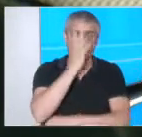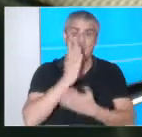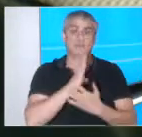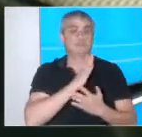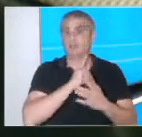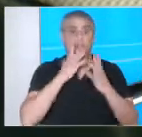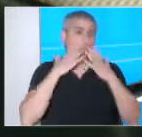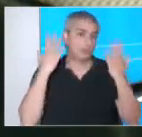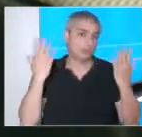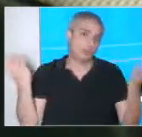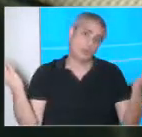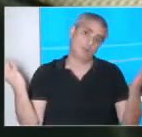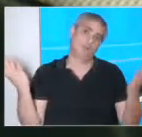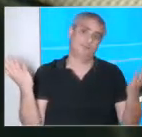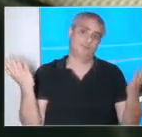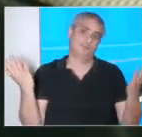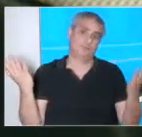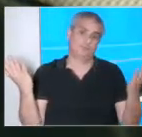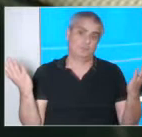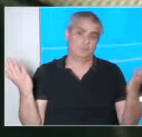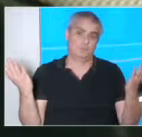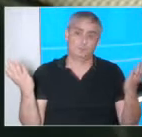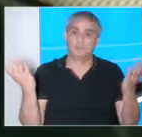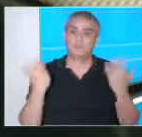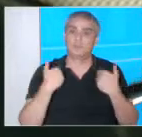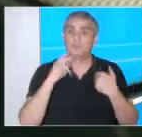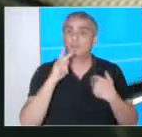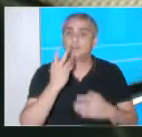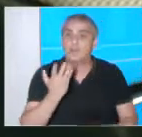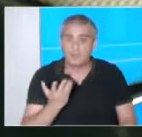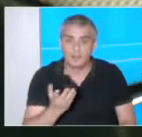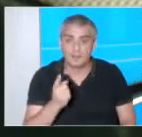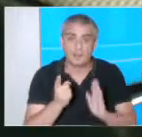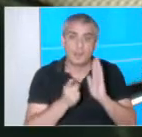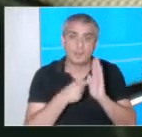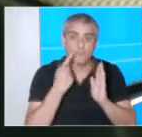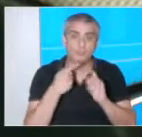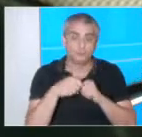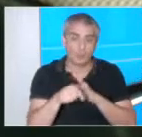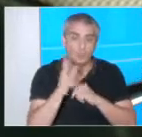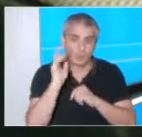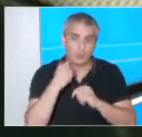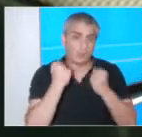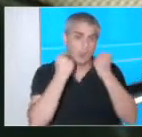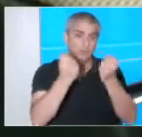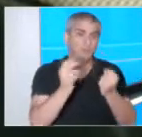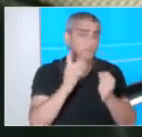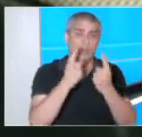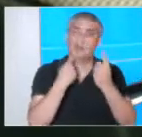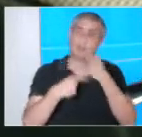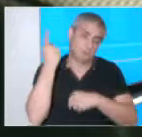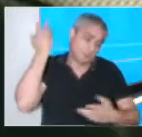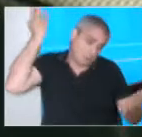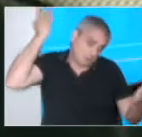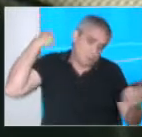שהסכנה לא הייתה כזו גדולה. מודה במקצת. כש... אני לא... עוד פעם, הפעם, בשנה הזו יכלו לנסוע. מה קרה בפעם הקודמת,